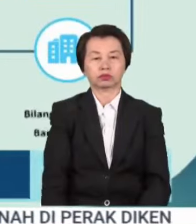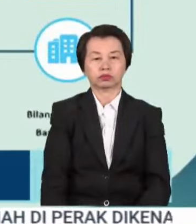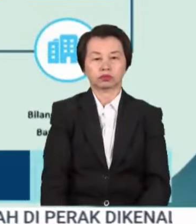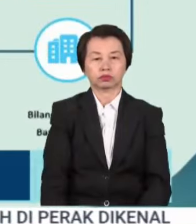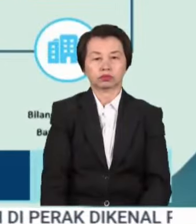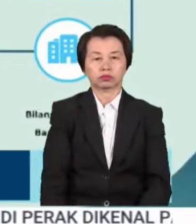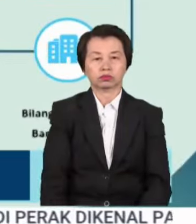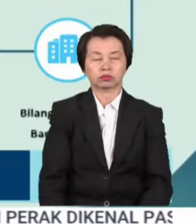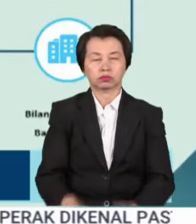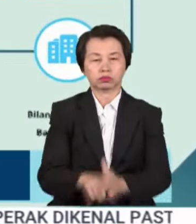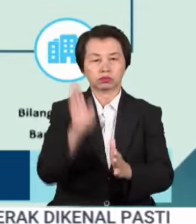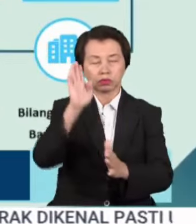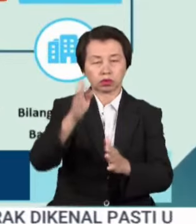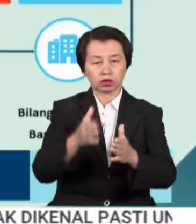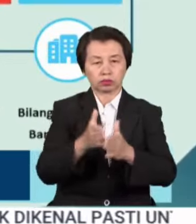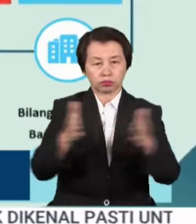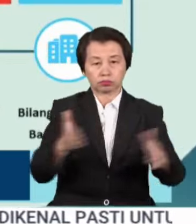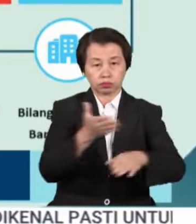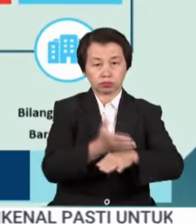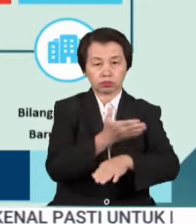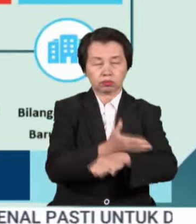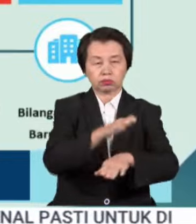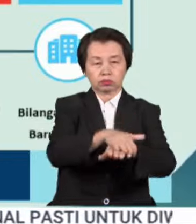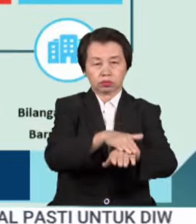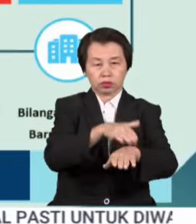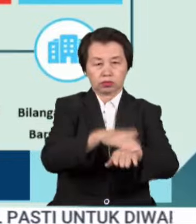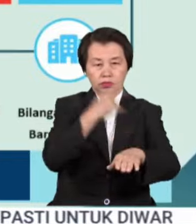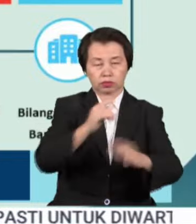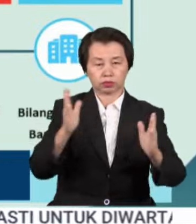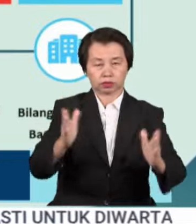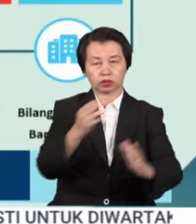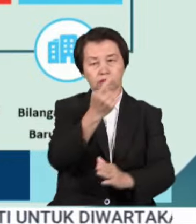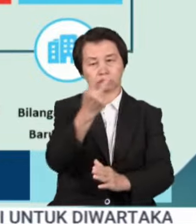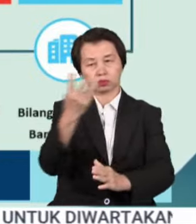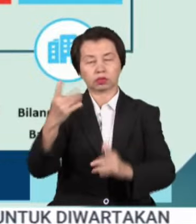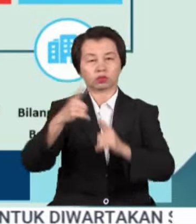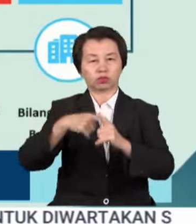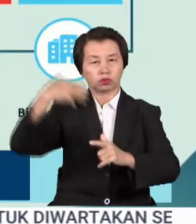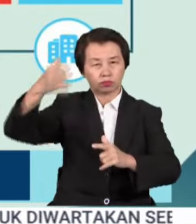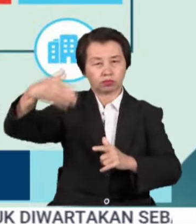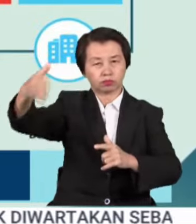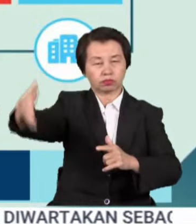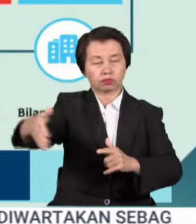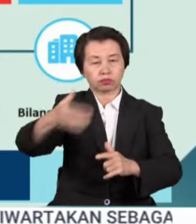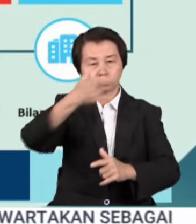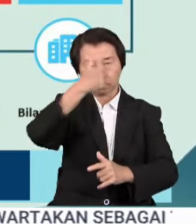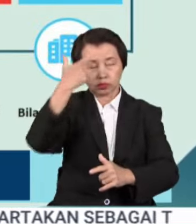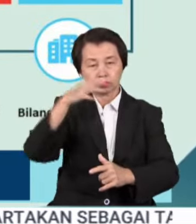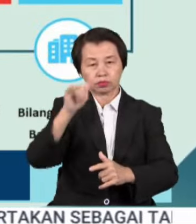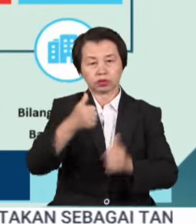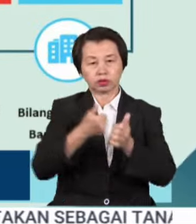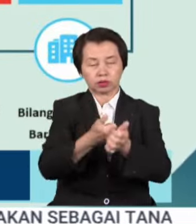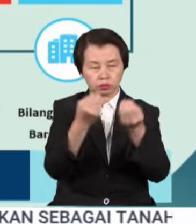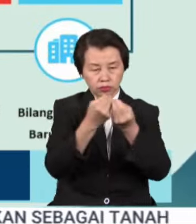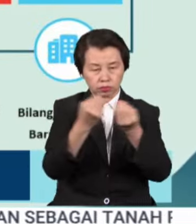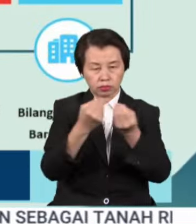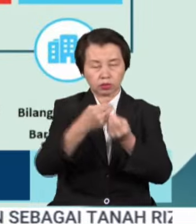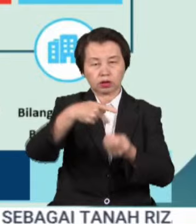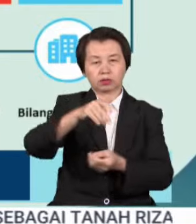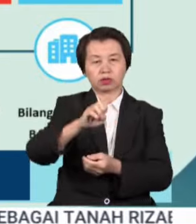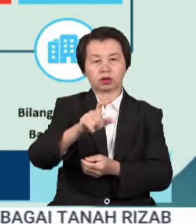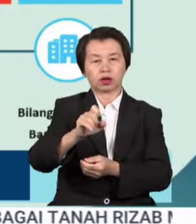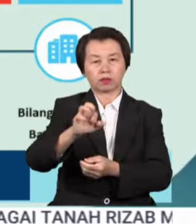Ekonomi Malaysia dijangka berkembang pada kadar perlahan untuk tempoh beberapa bulan akan datang berdasarkan indeks pelopor